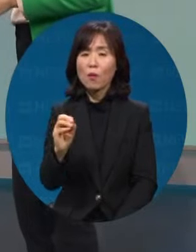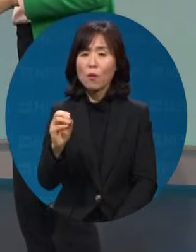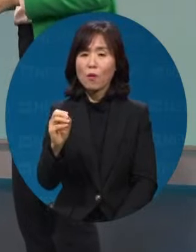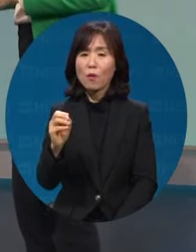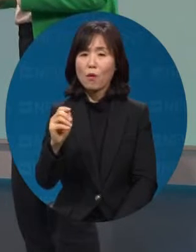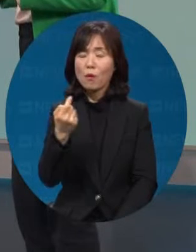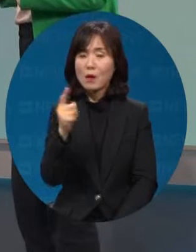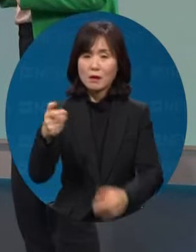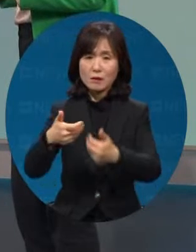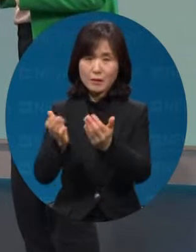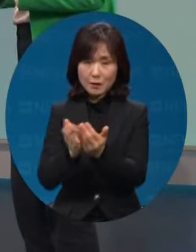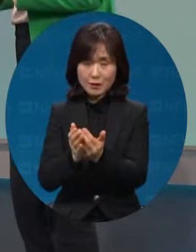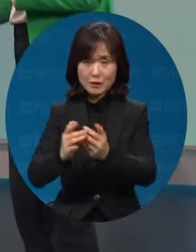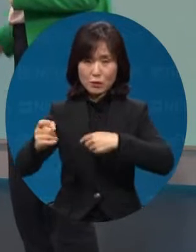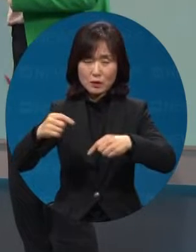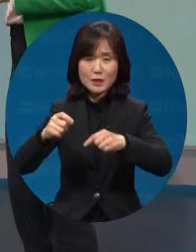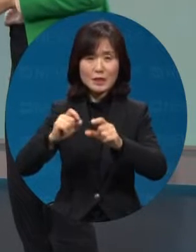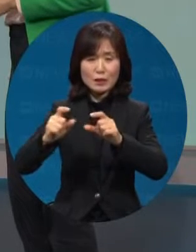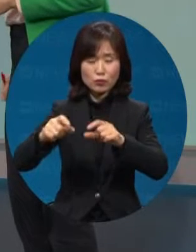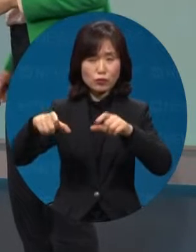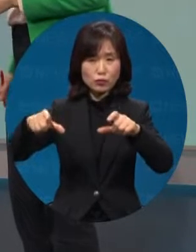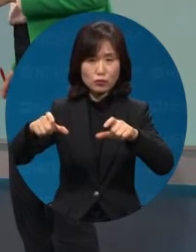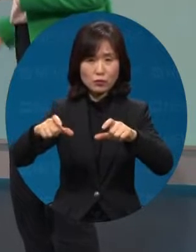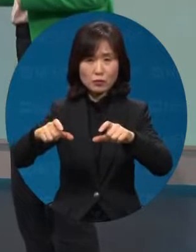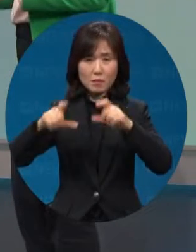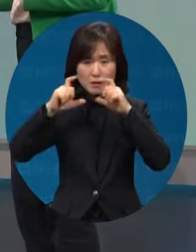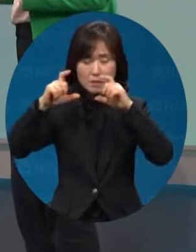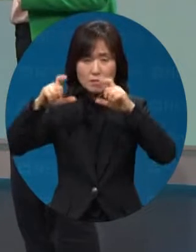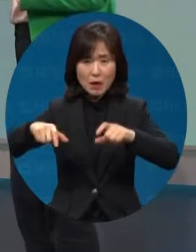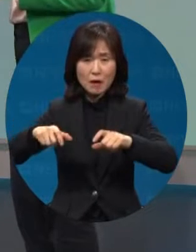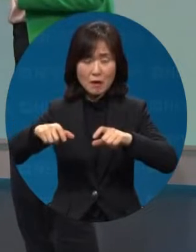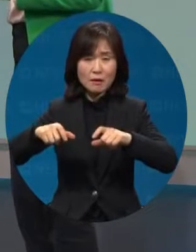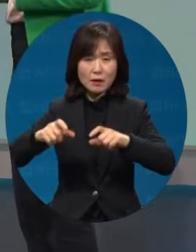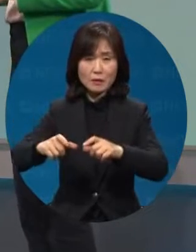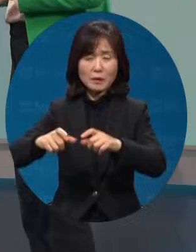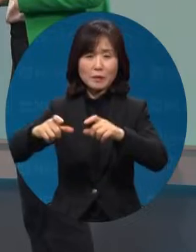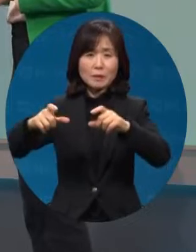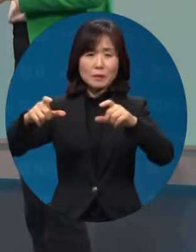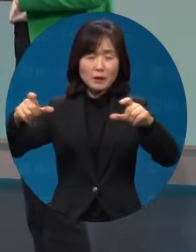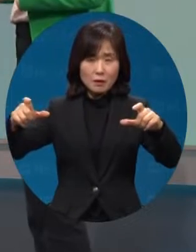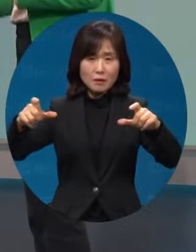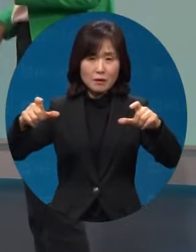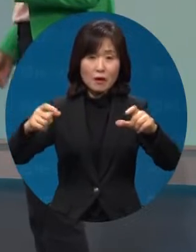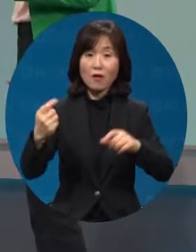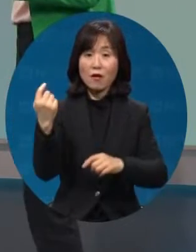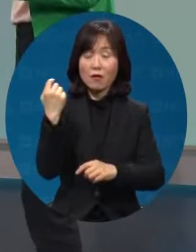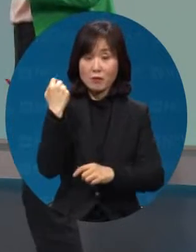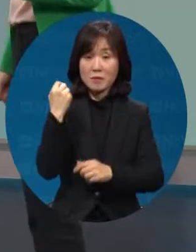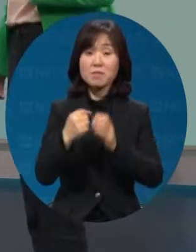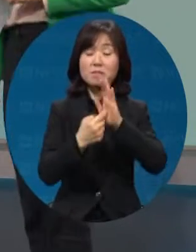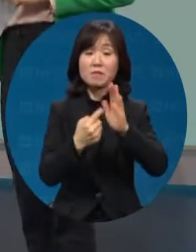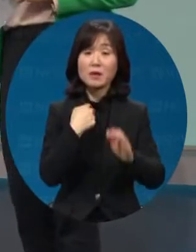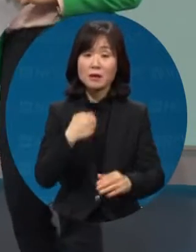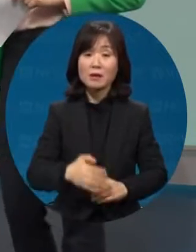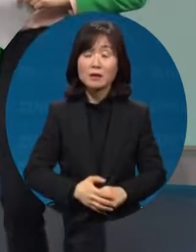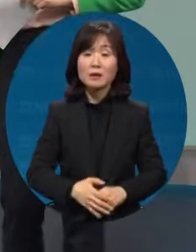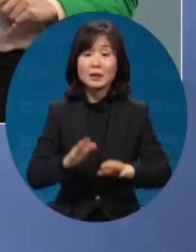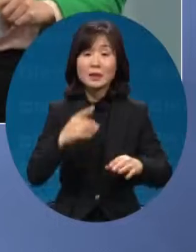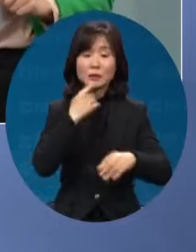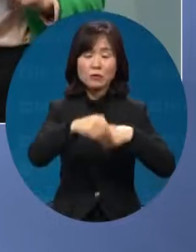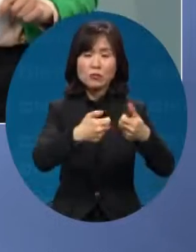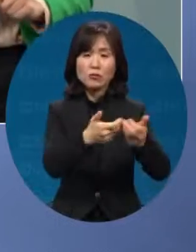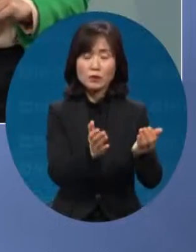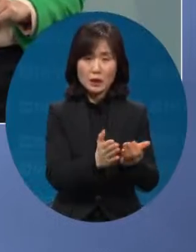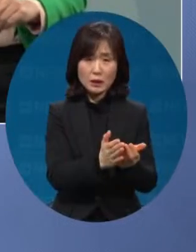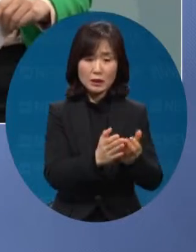일부 주를 중심으로 시작된 이 마스크 착용 의무화 해제가 전국적으로 확산하고 있다는 소식 앞서 전해드렸었는데요. 이제는 민주당